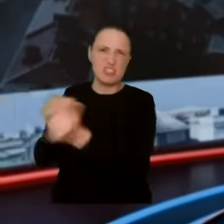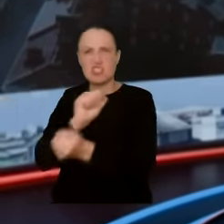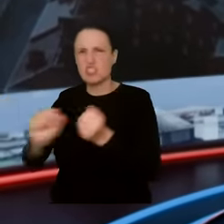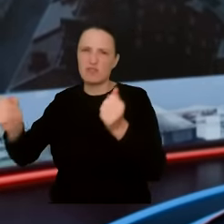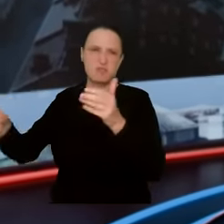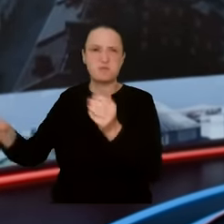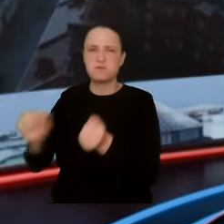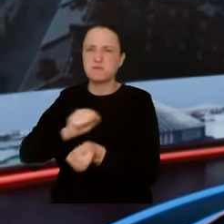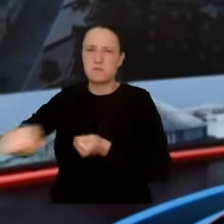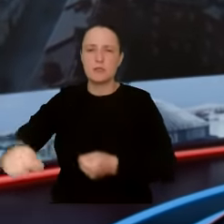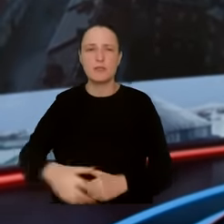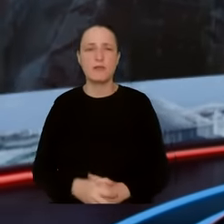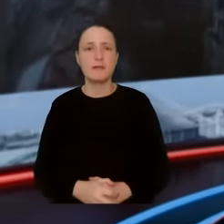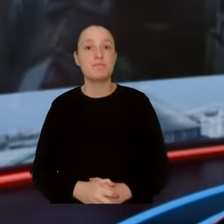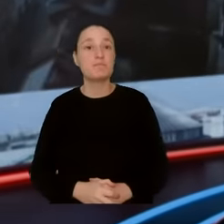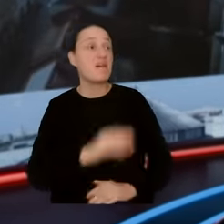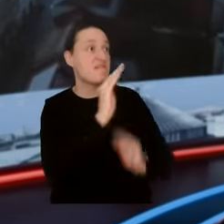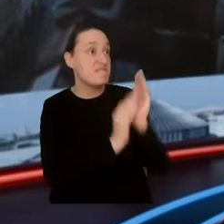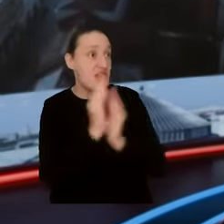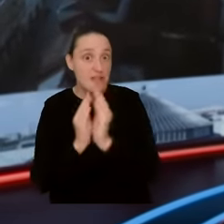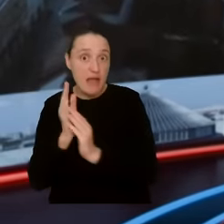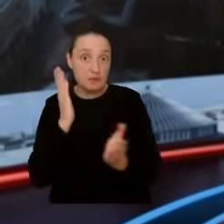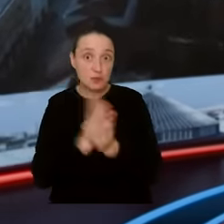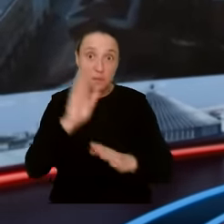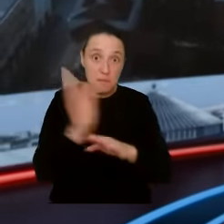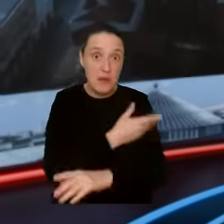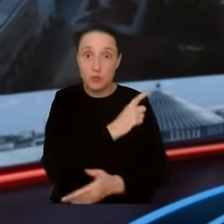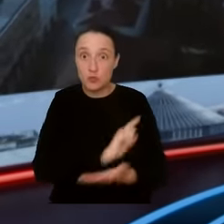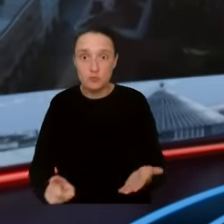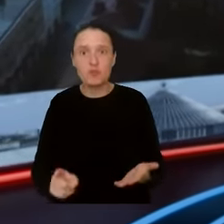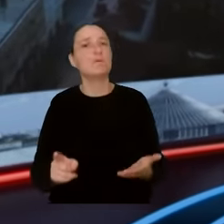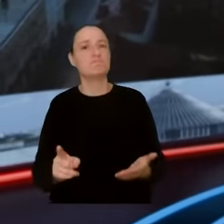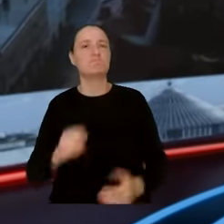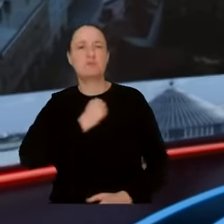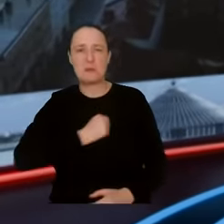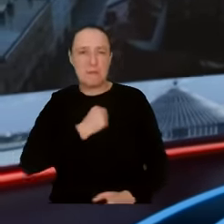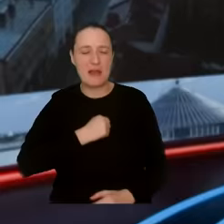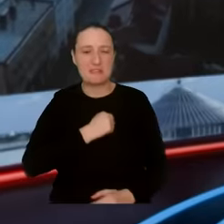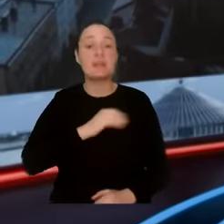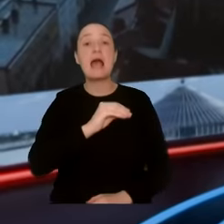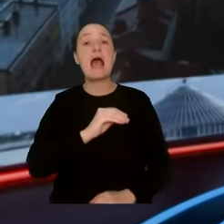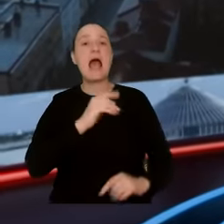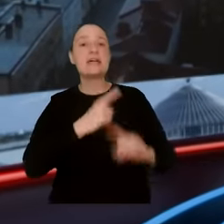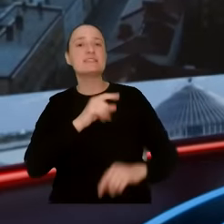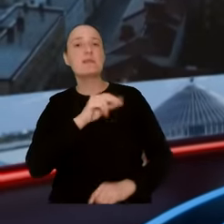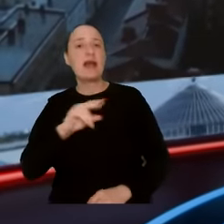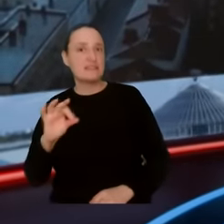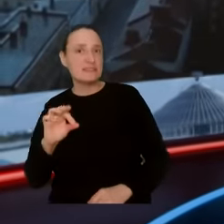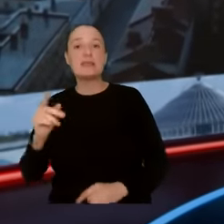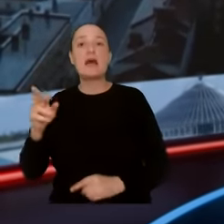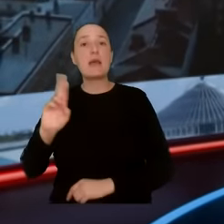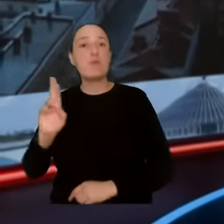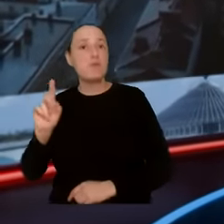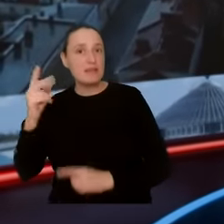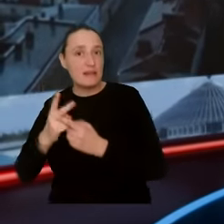Komu Wielkanoc uciekła za szybko? Spokojnie, mamy na to radę. Ekspres Republiki pojedzie w miejsce, gdzie świąteczny czas jakby się zatrzymał. A po